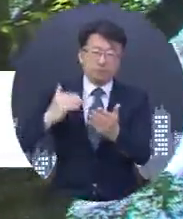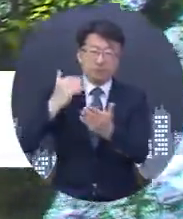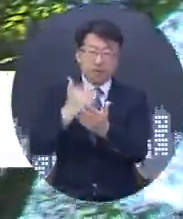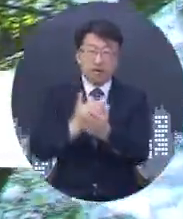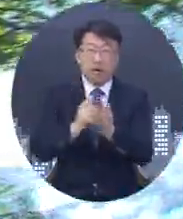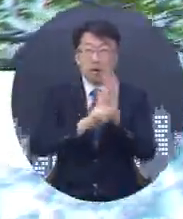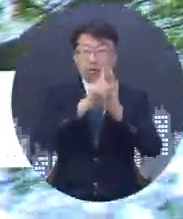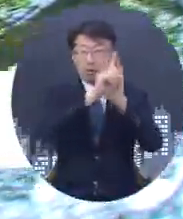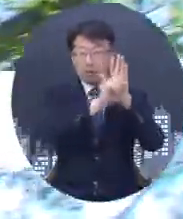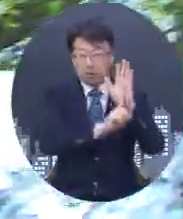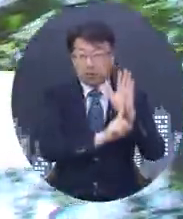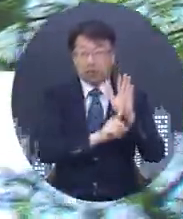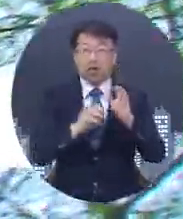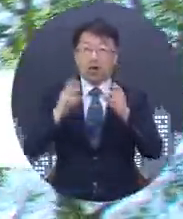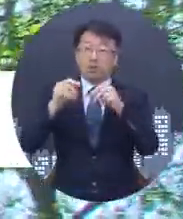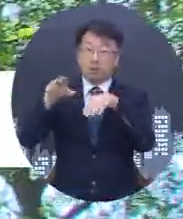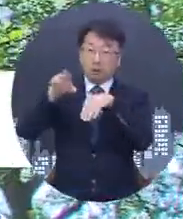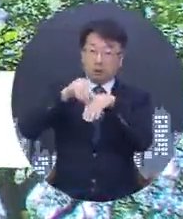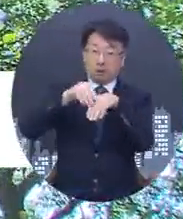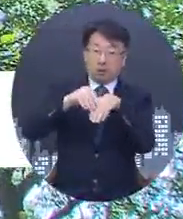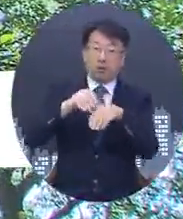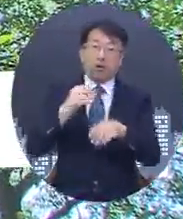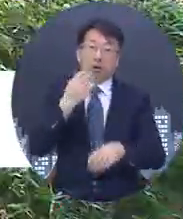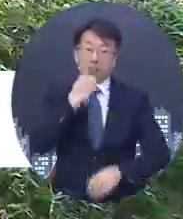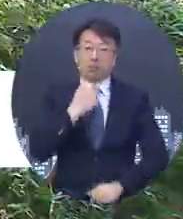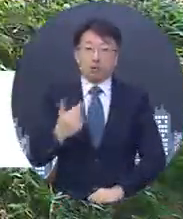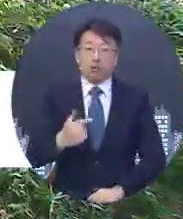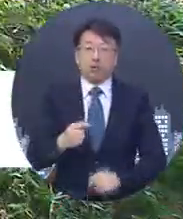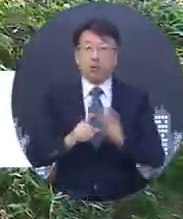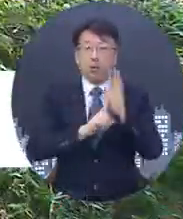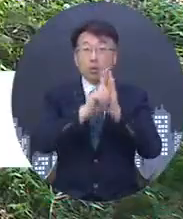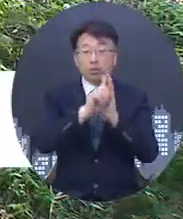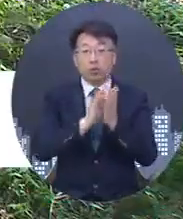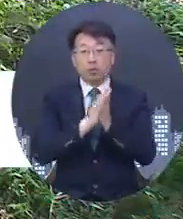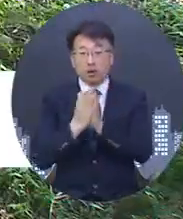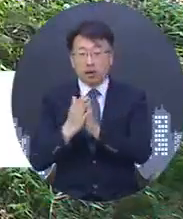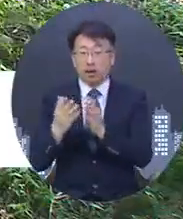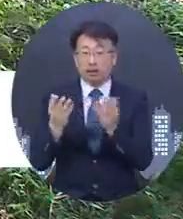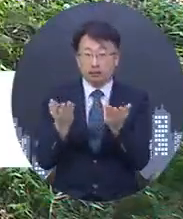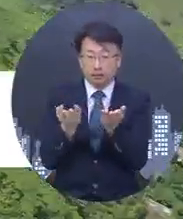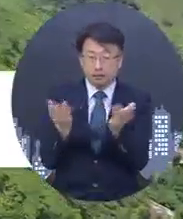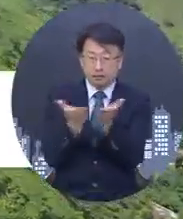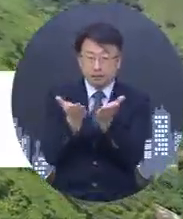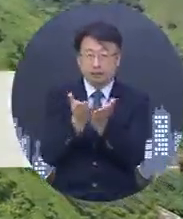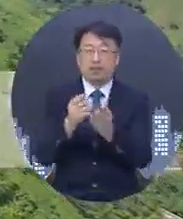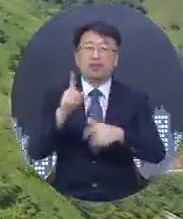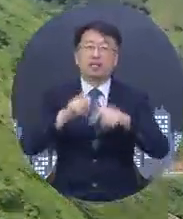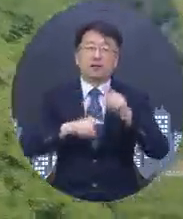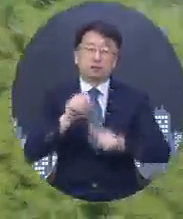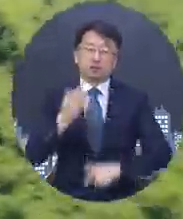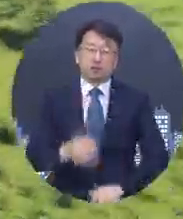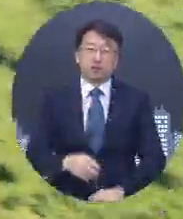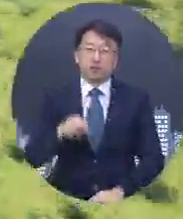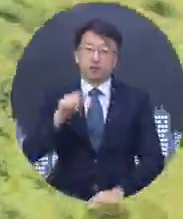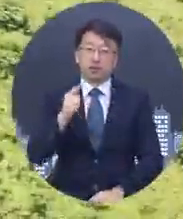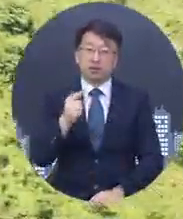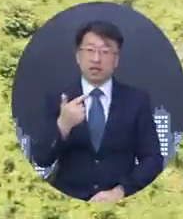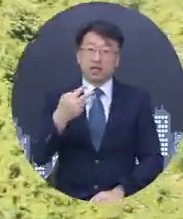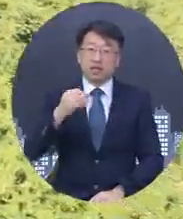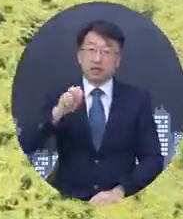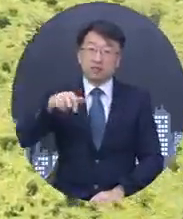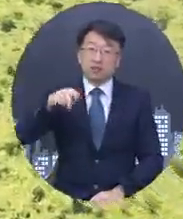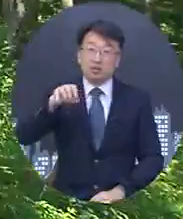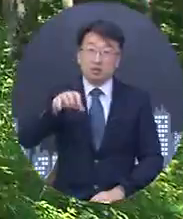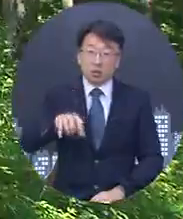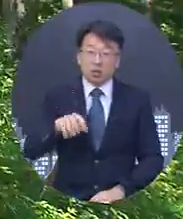온도를 낮추고 미세먼지를 잡는 효용이 커서 기후변화 대응 수종으로 가치가 높습니다. 산림청의 진주월화산